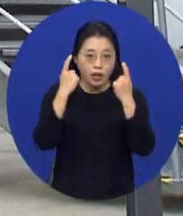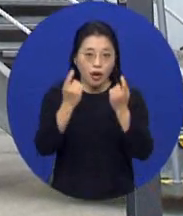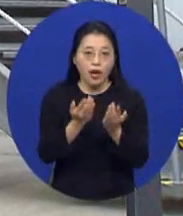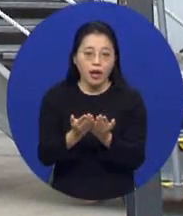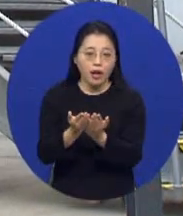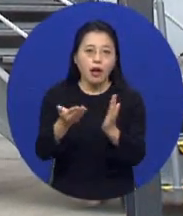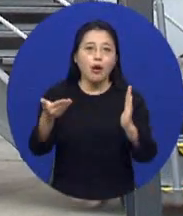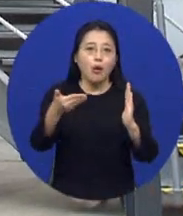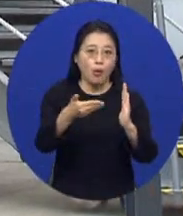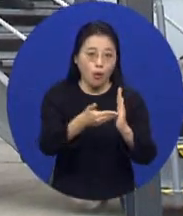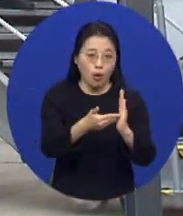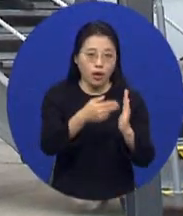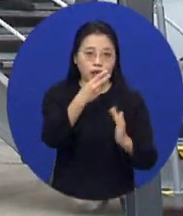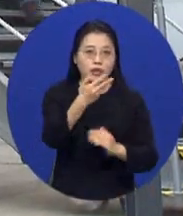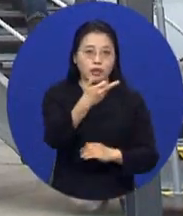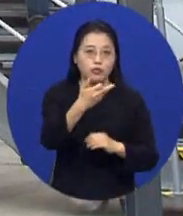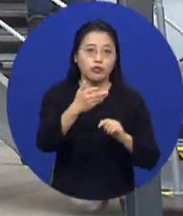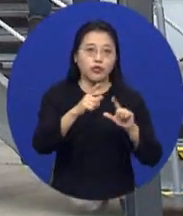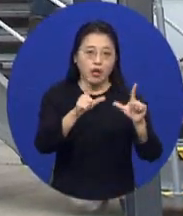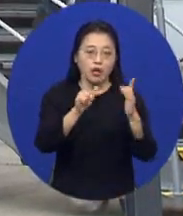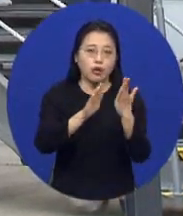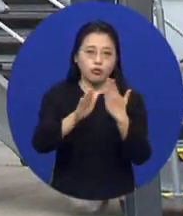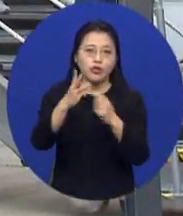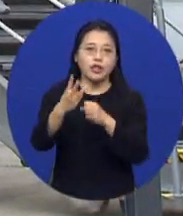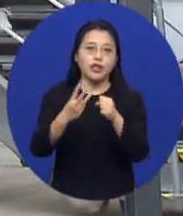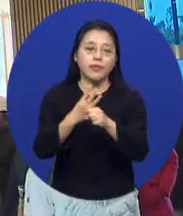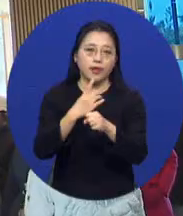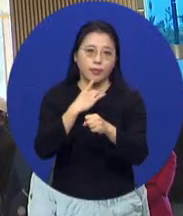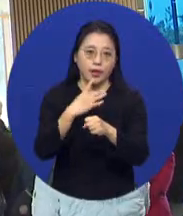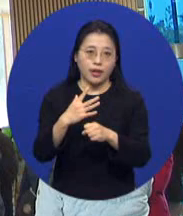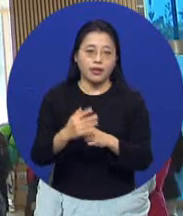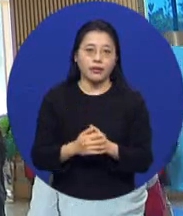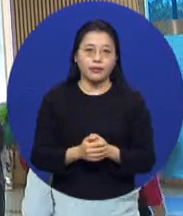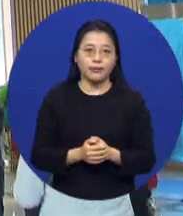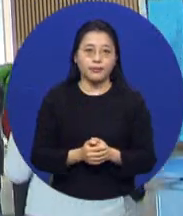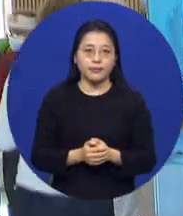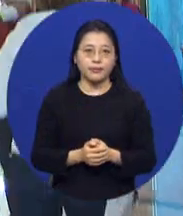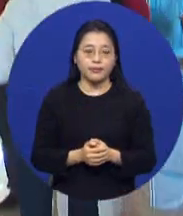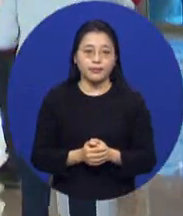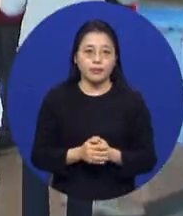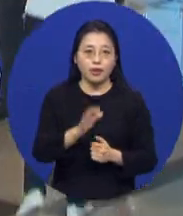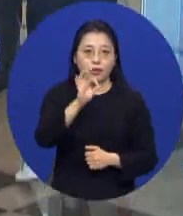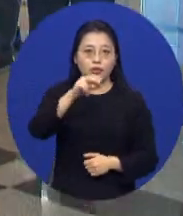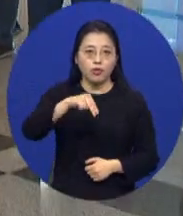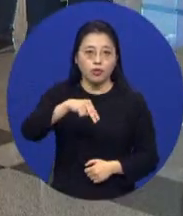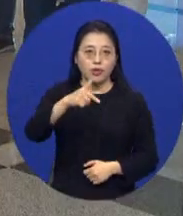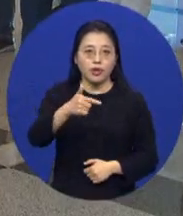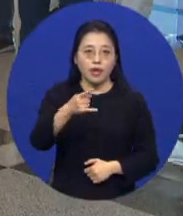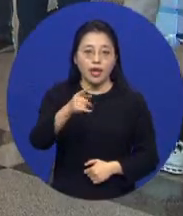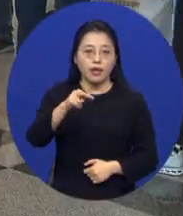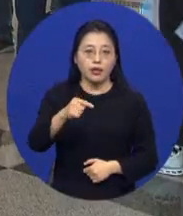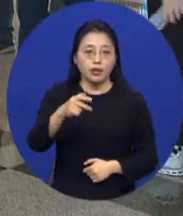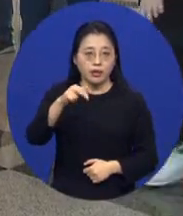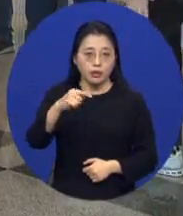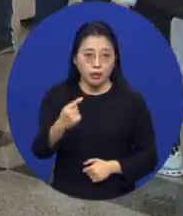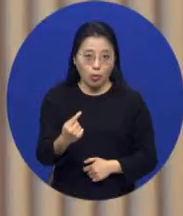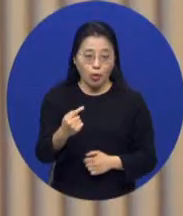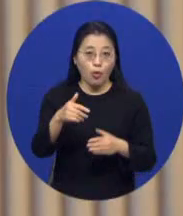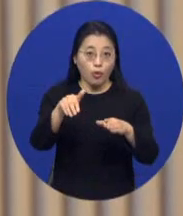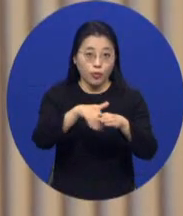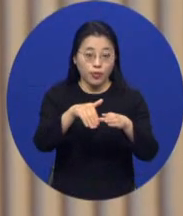것은 지난 2019년 이후 3년여 만입니다 유네스코 인류 무형 문화유산인 제주